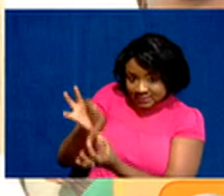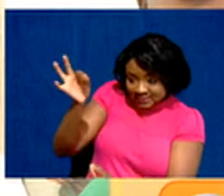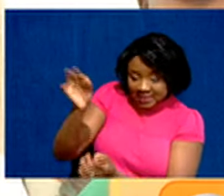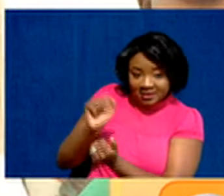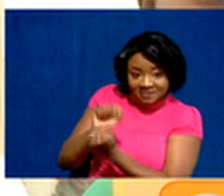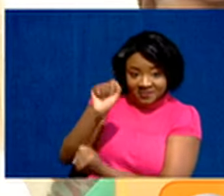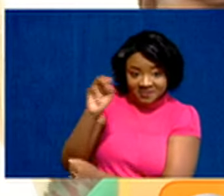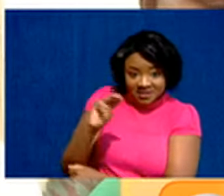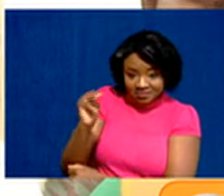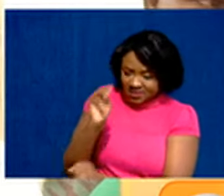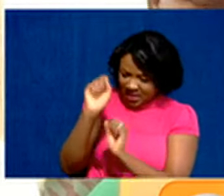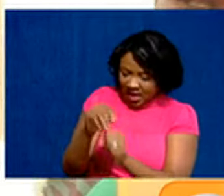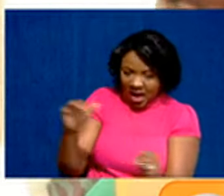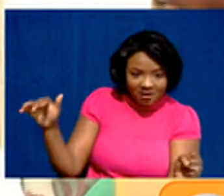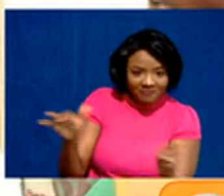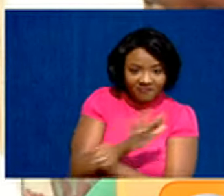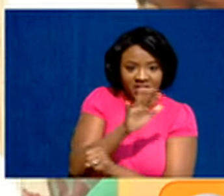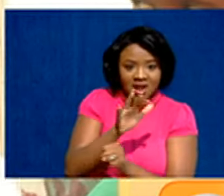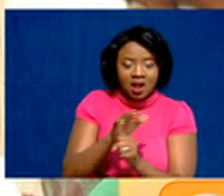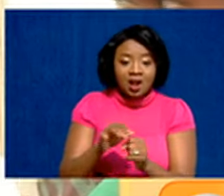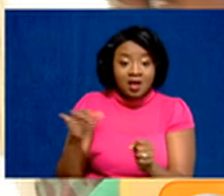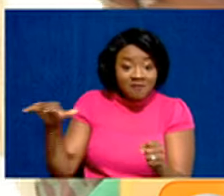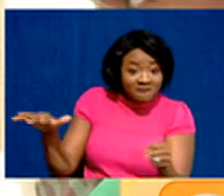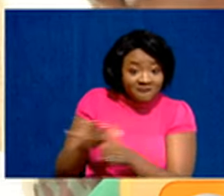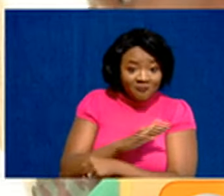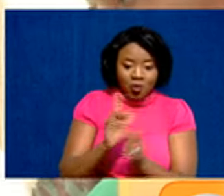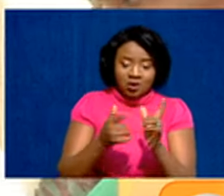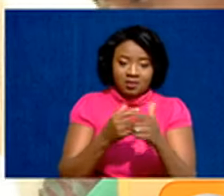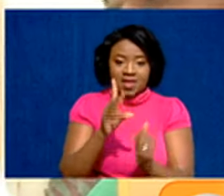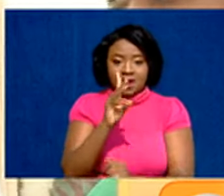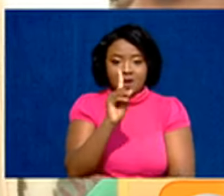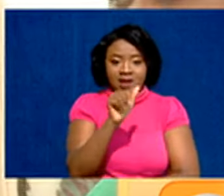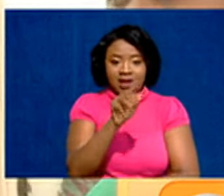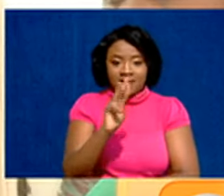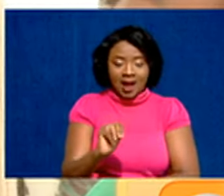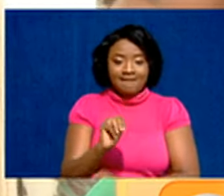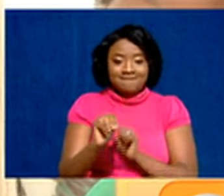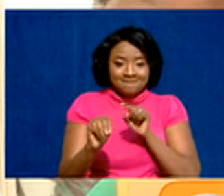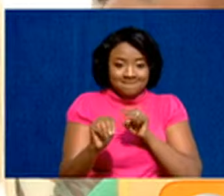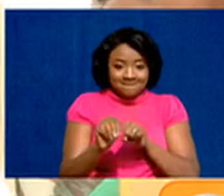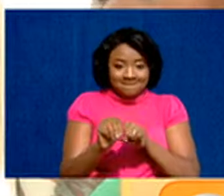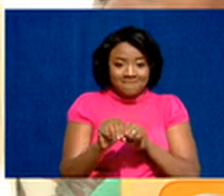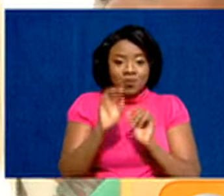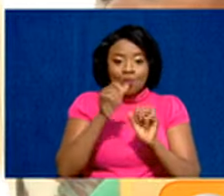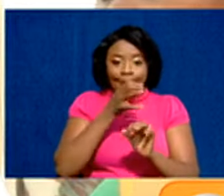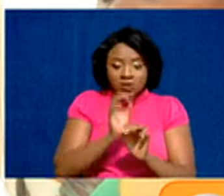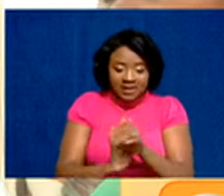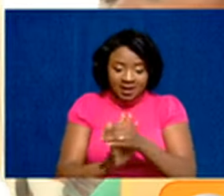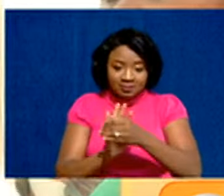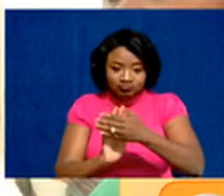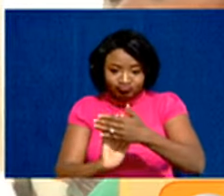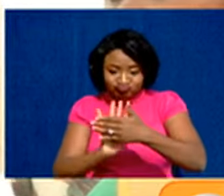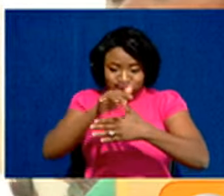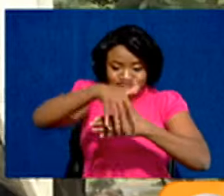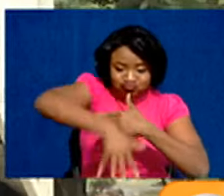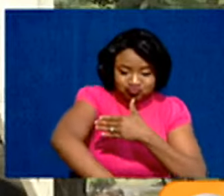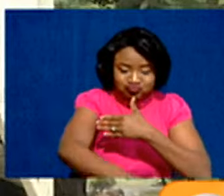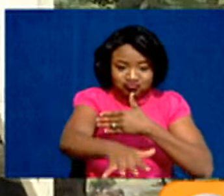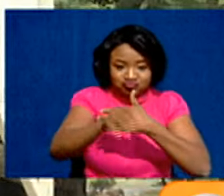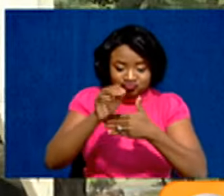kufikia kiwango ambaye damu na maziwa inaweza ikatema hiyo maji na kuingia katika